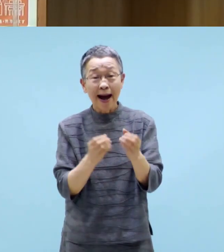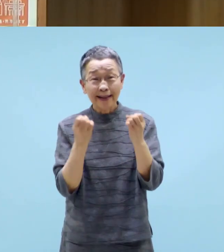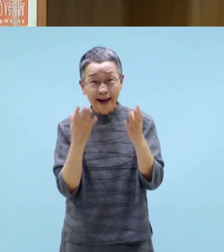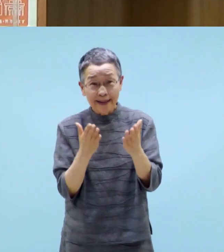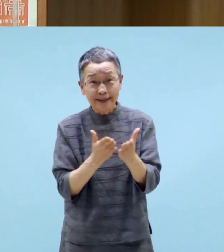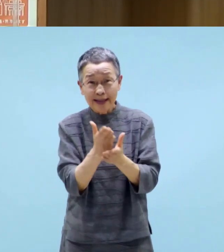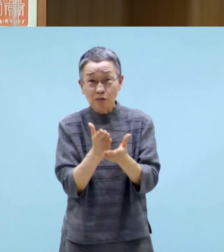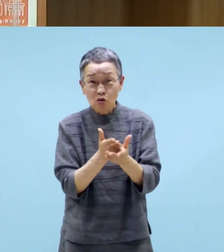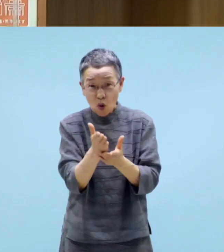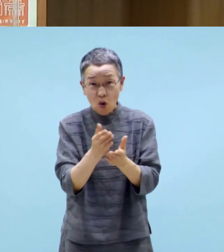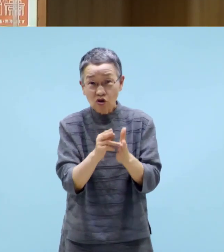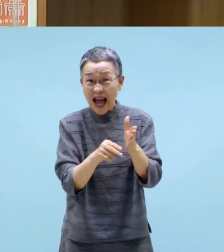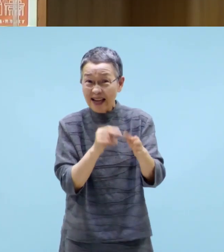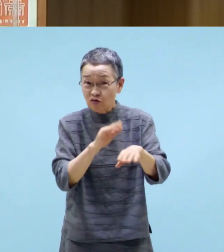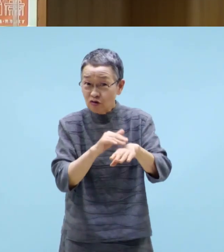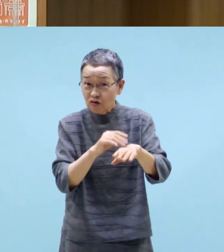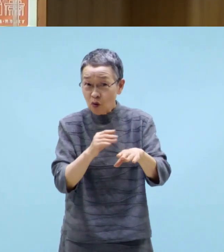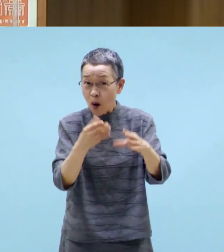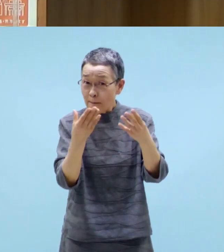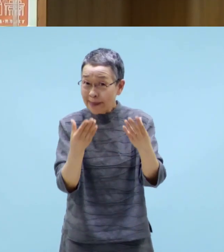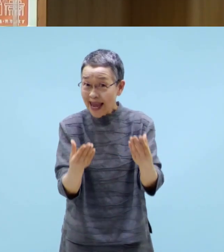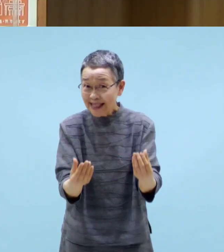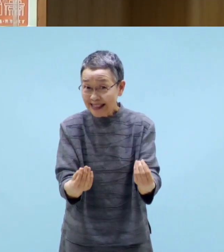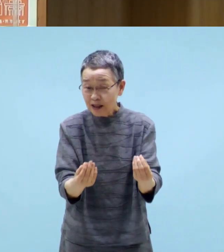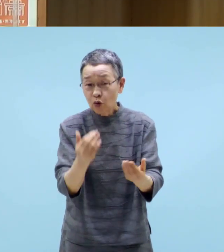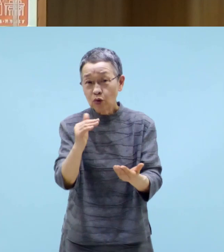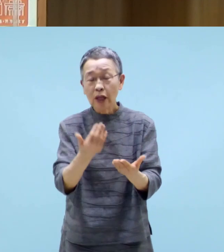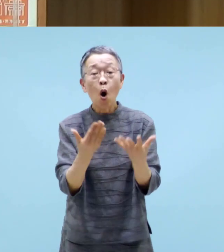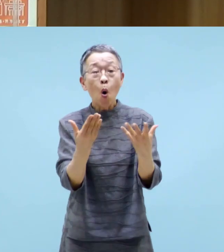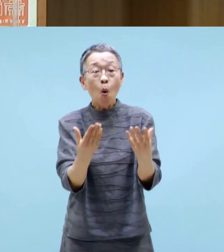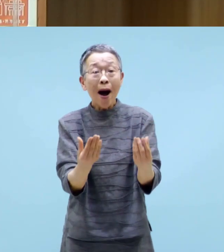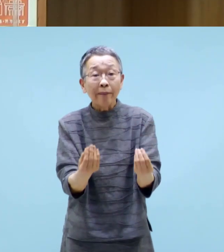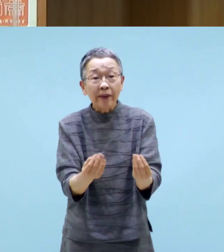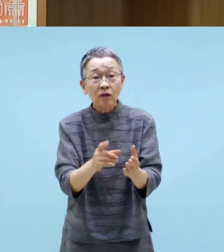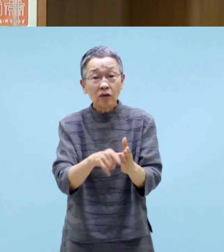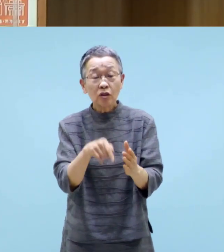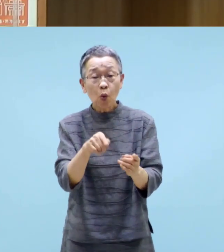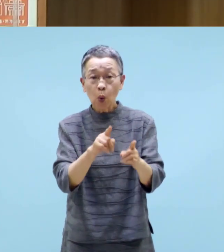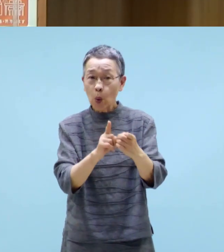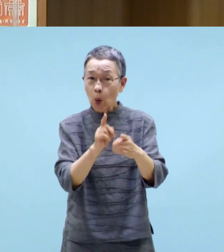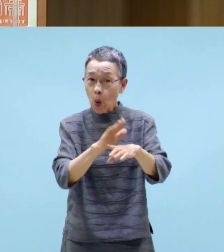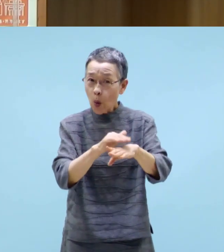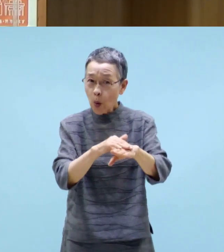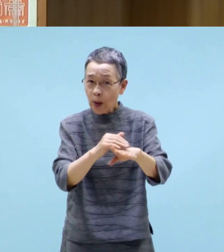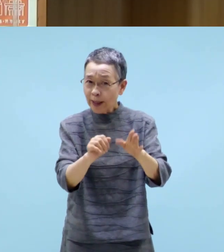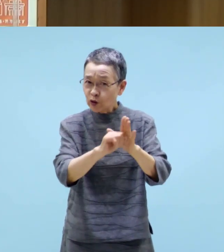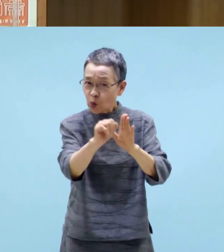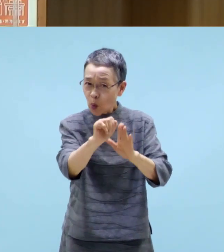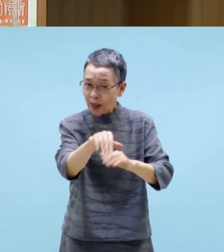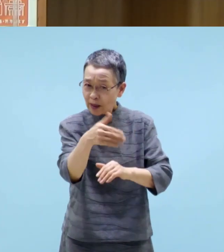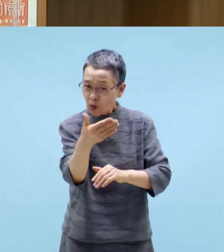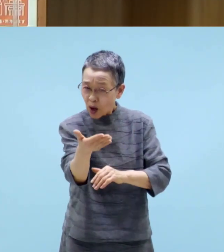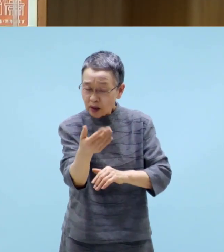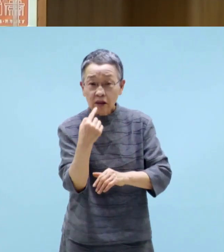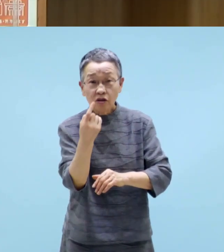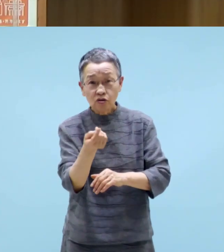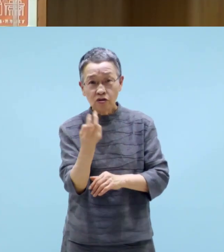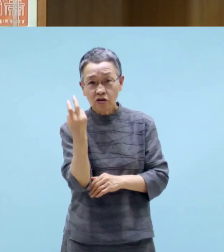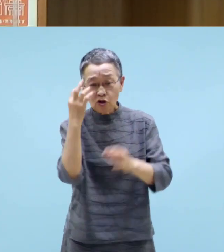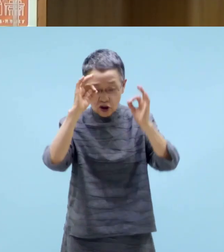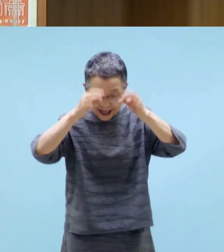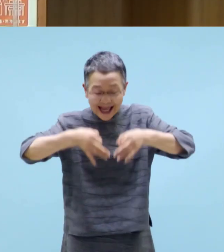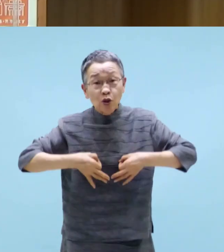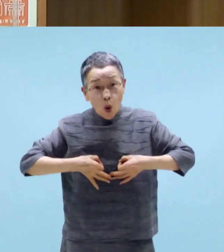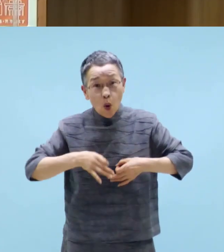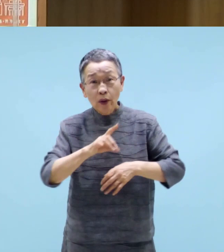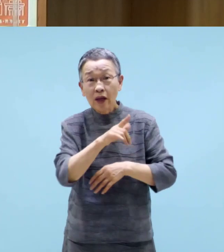ですが、これ終わった段階でそのなんとこの対策が有効だったですとか、そして検証もまあ有効なのか